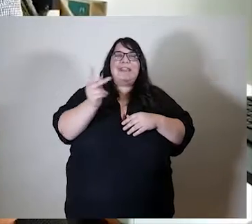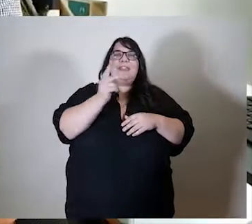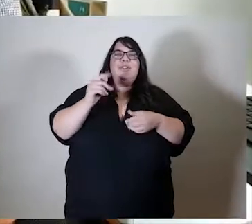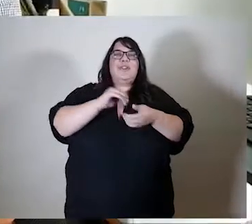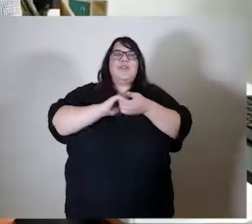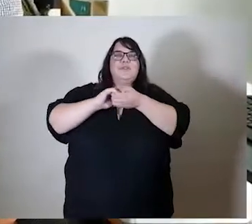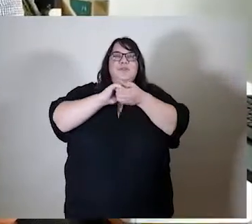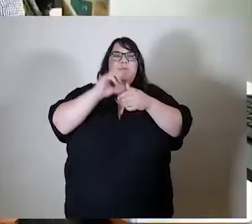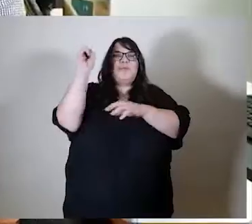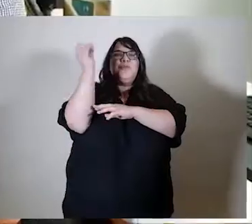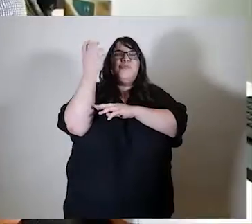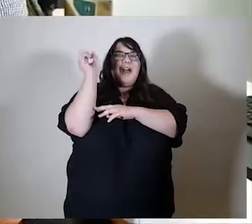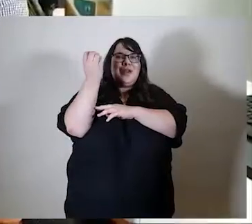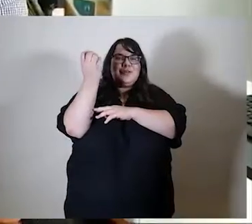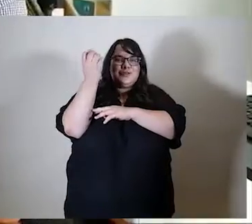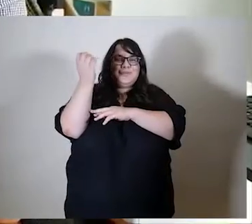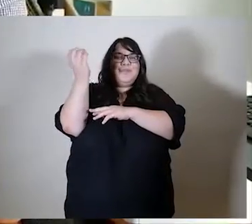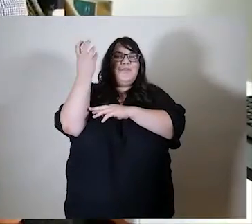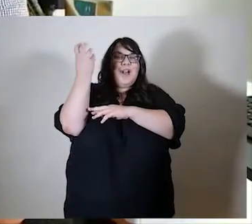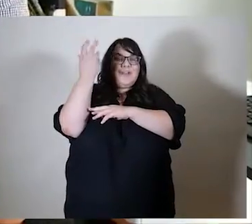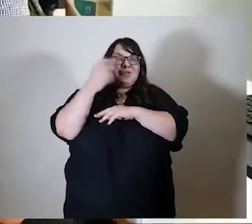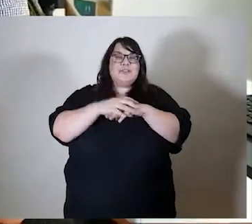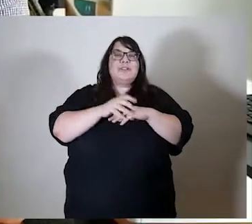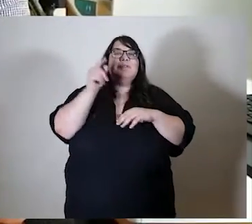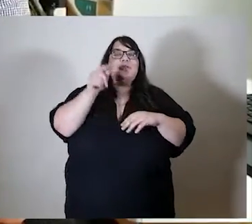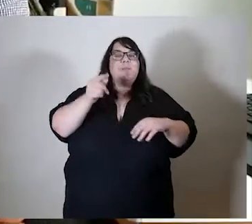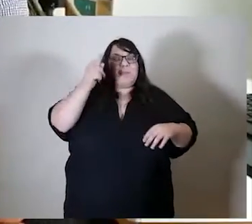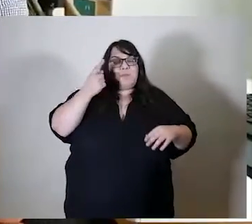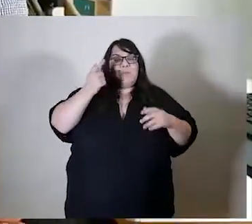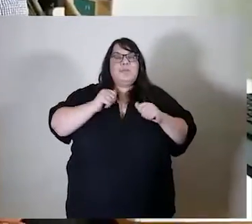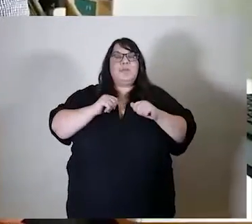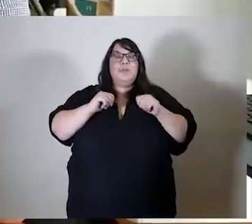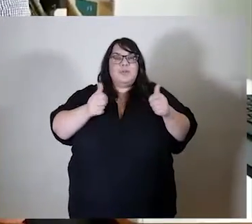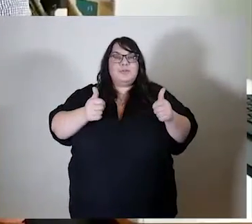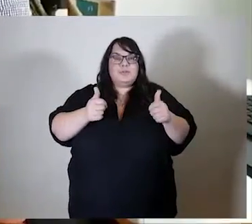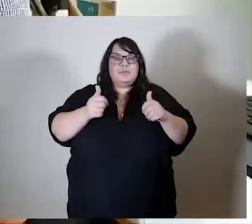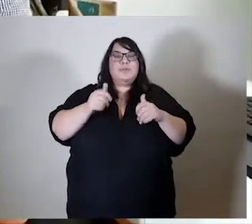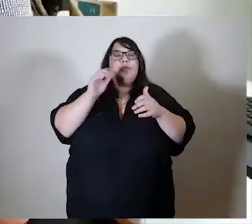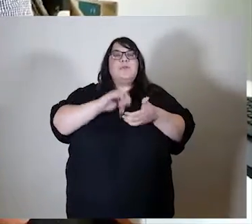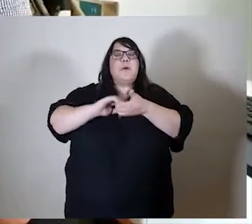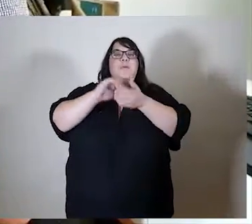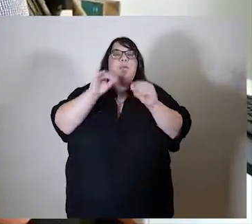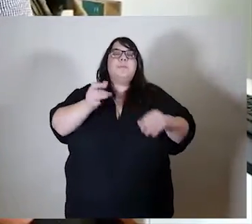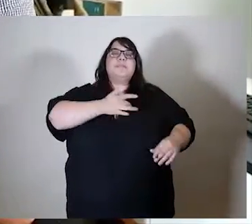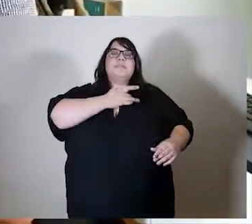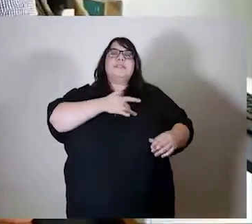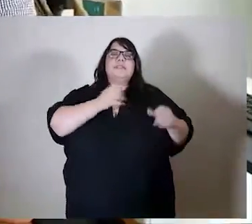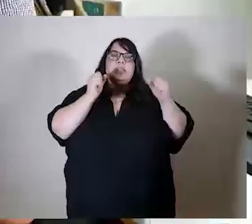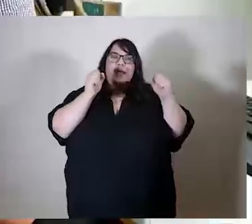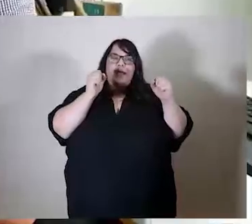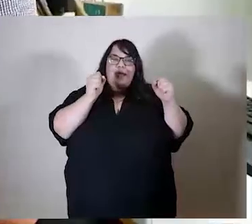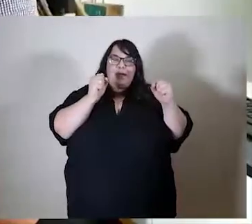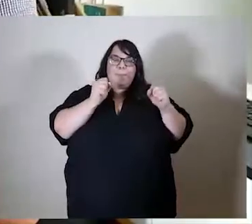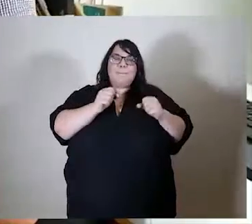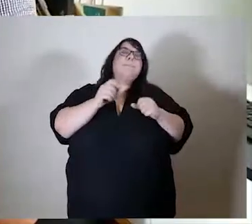κοινωνικός συνδεσμός Φάρος είναι μια πρωτοπόρος και καινοτόμος μονάδα ψυχικής υγείας, η